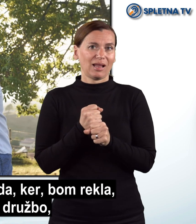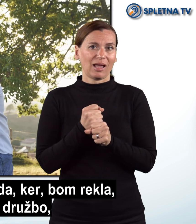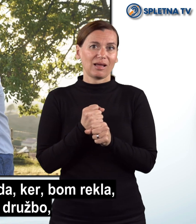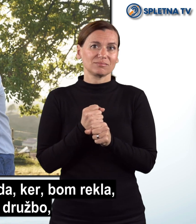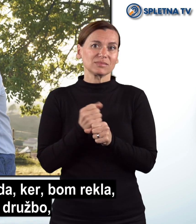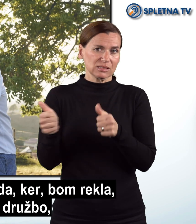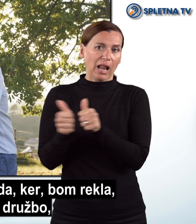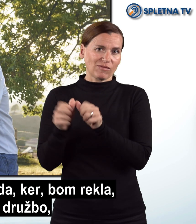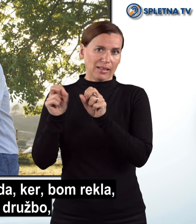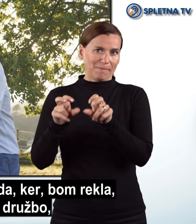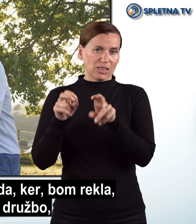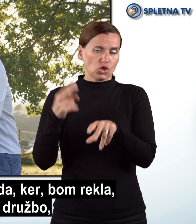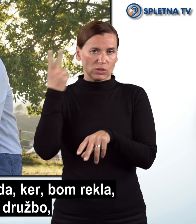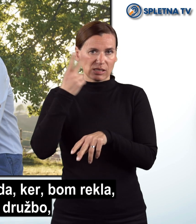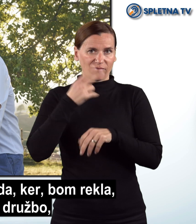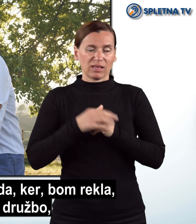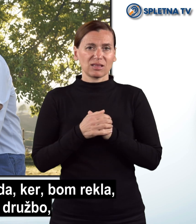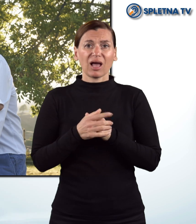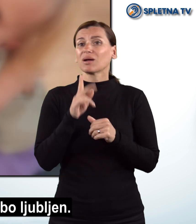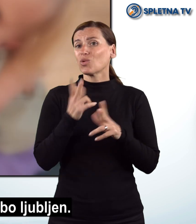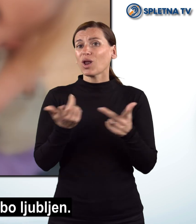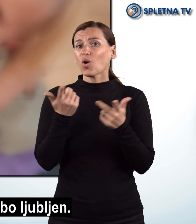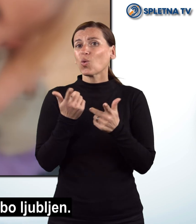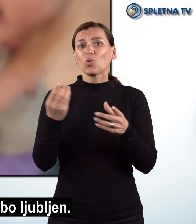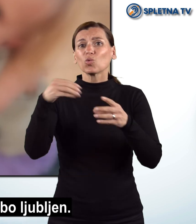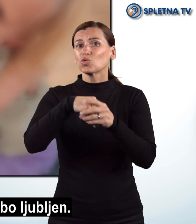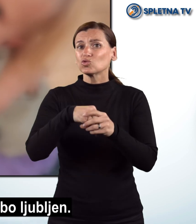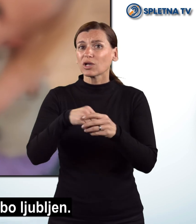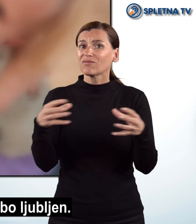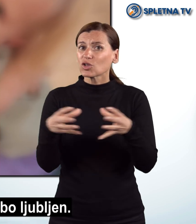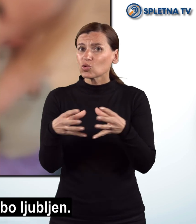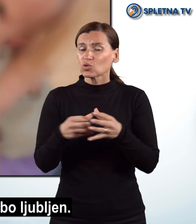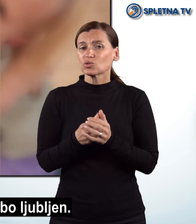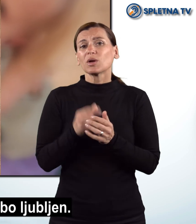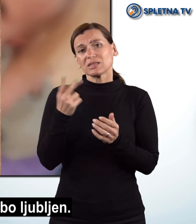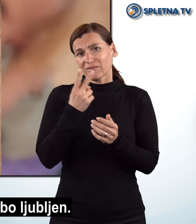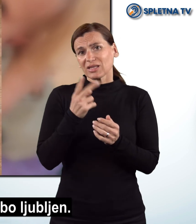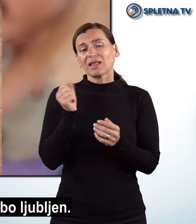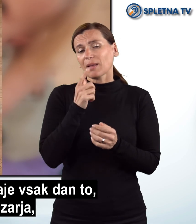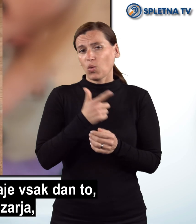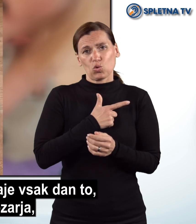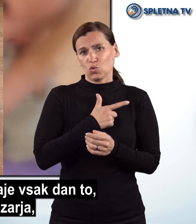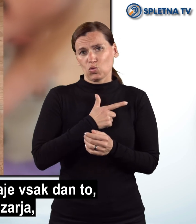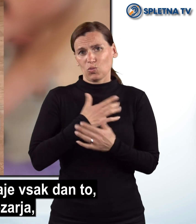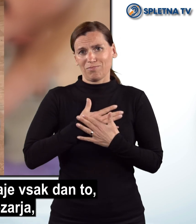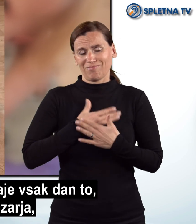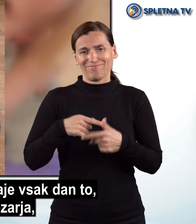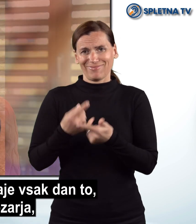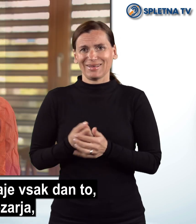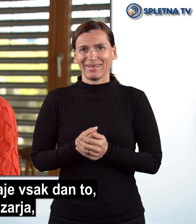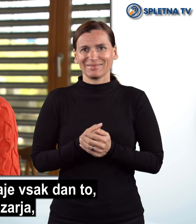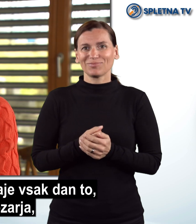mentorstvom seveda, kjer bo, vključen v družbo in predvsem, da bo ljubljen. Urban nam